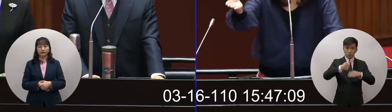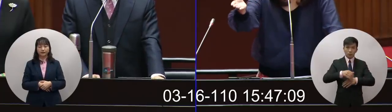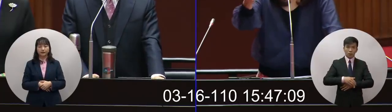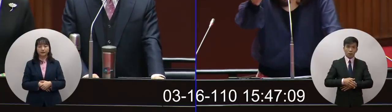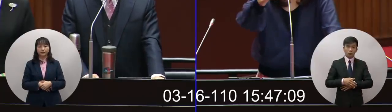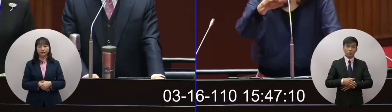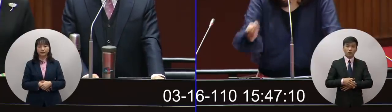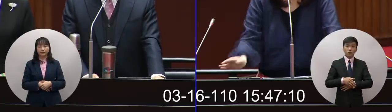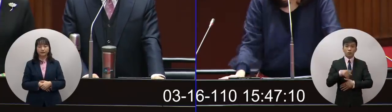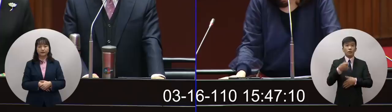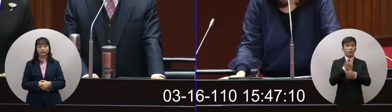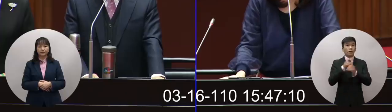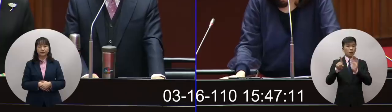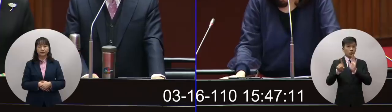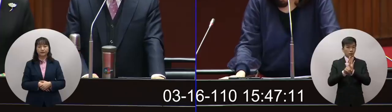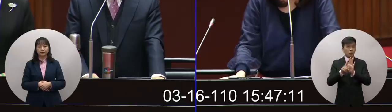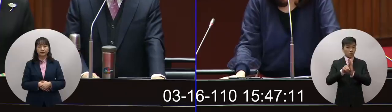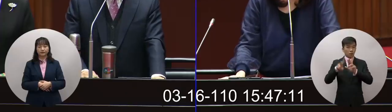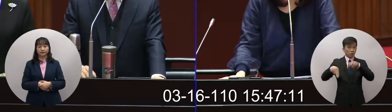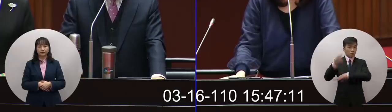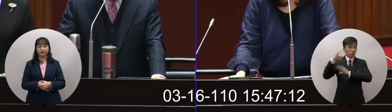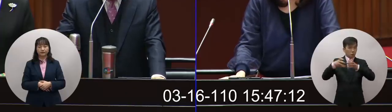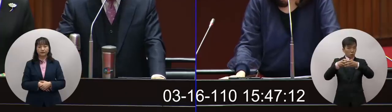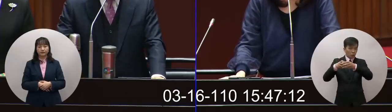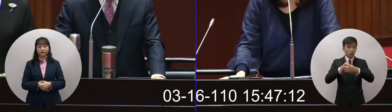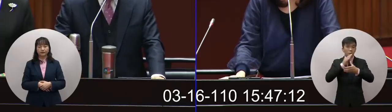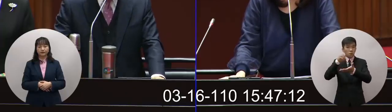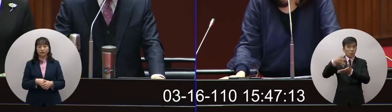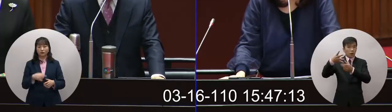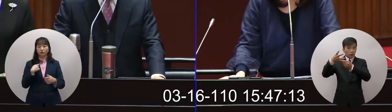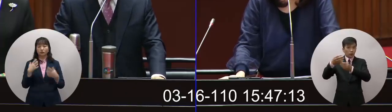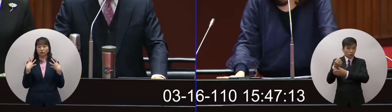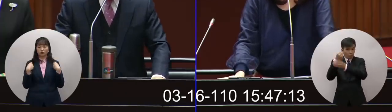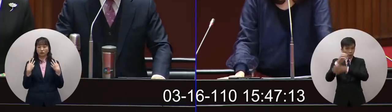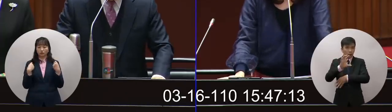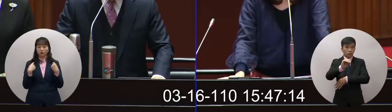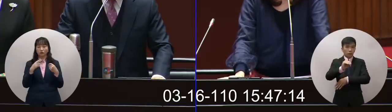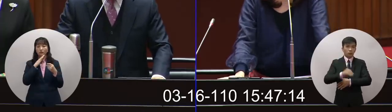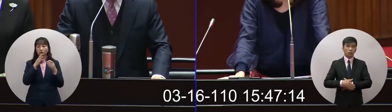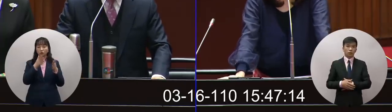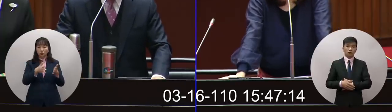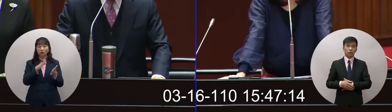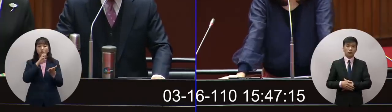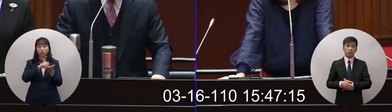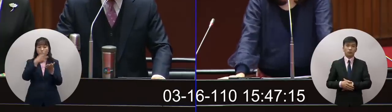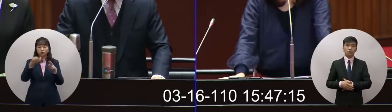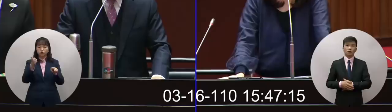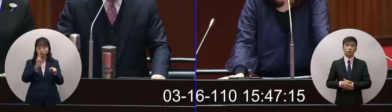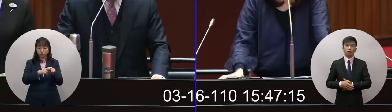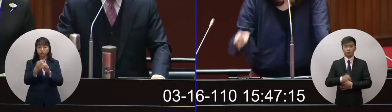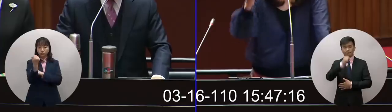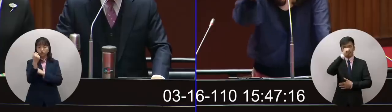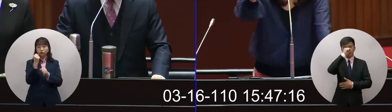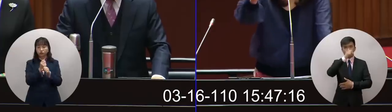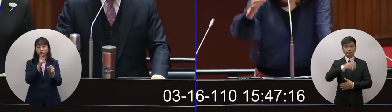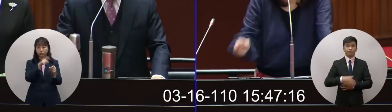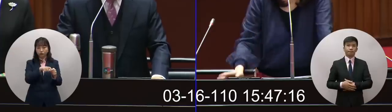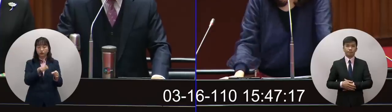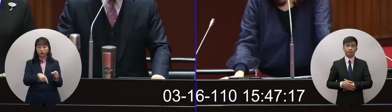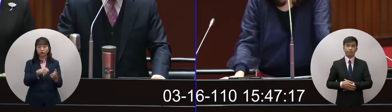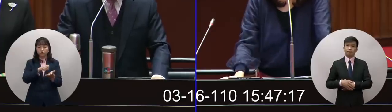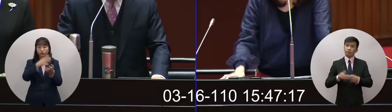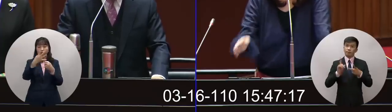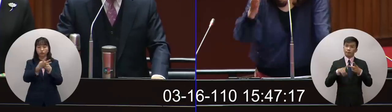所代表的执政团队支持合适还是反合适？ 我们一直都往灰和家人在努力。 好，那第二个问